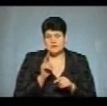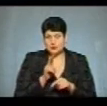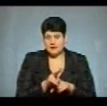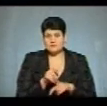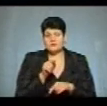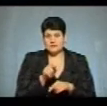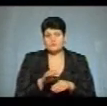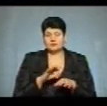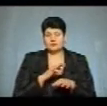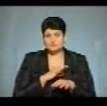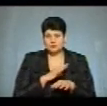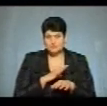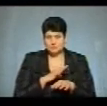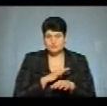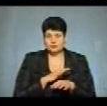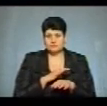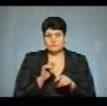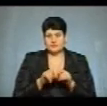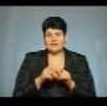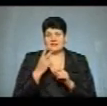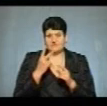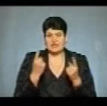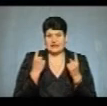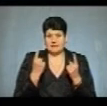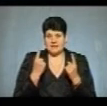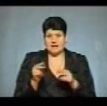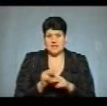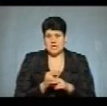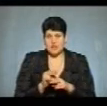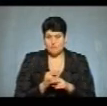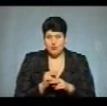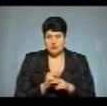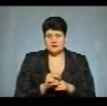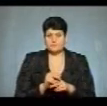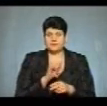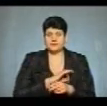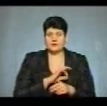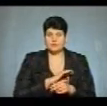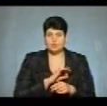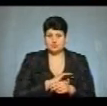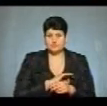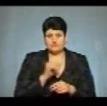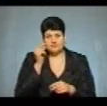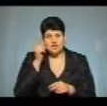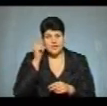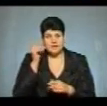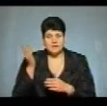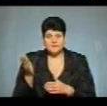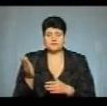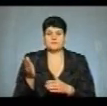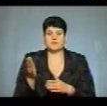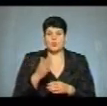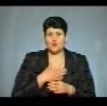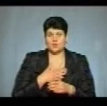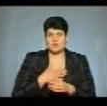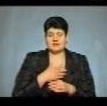проходив безпосередньо два капітальних ремонти, експлуатуючись в Чехії. В